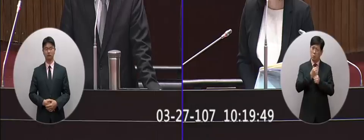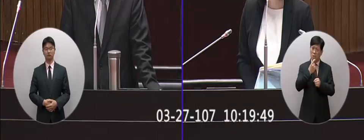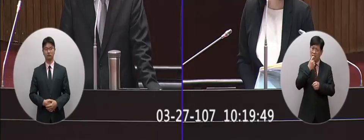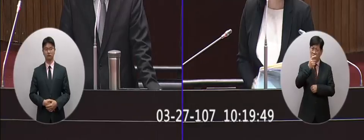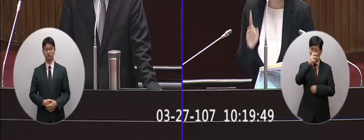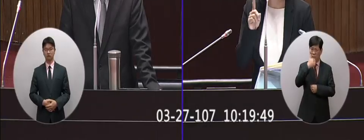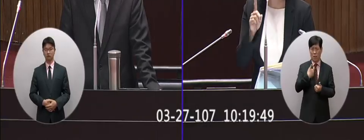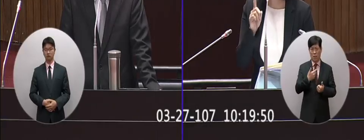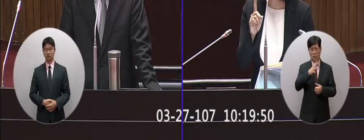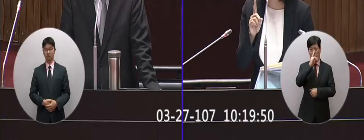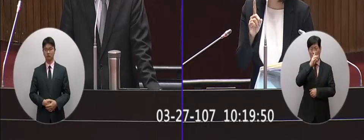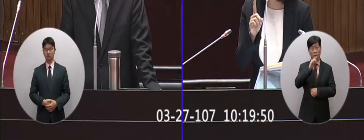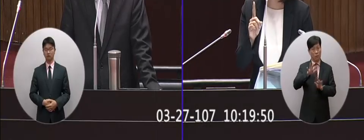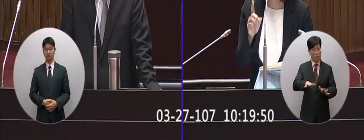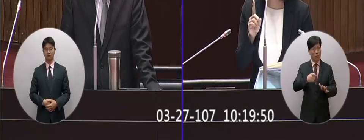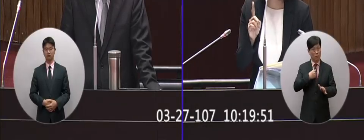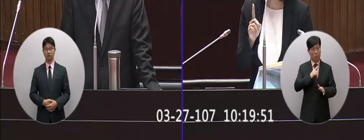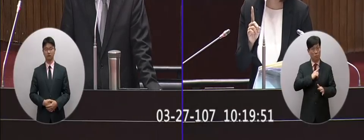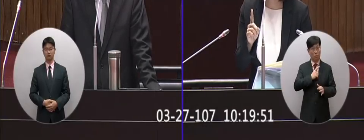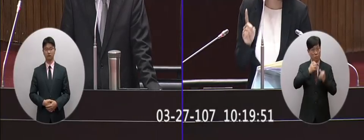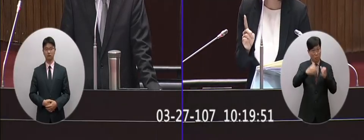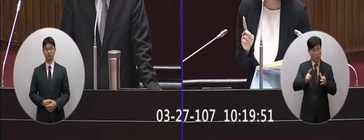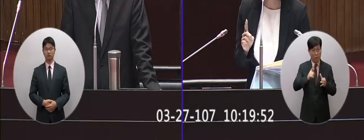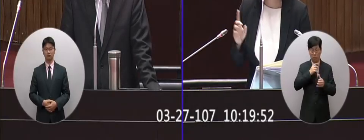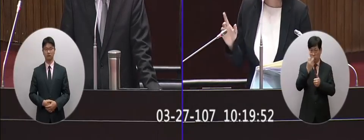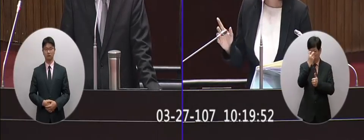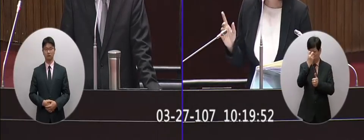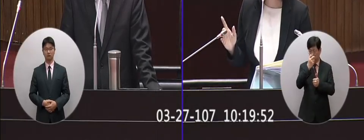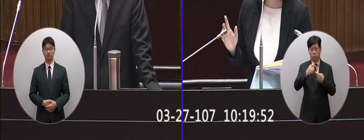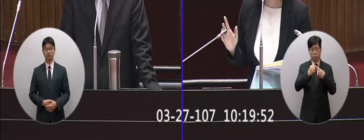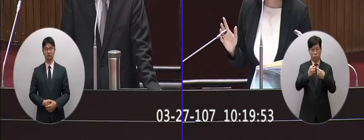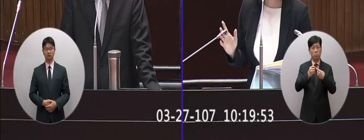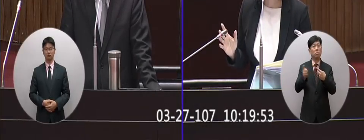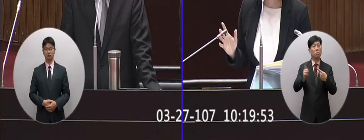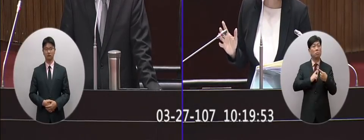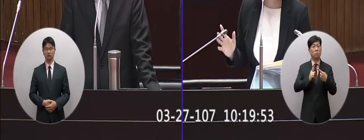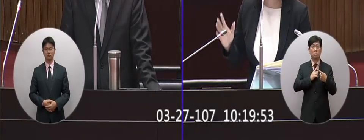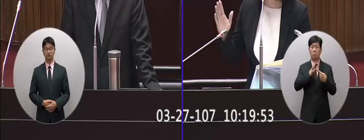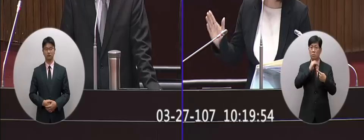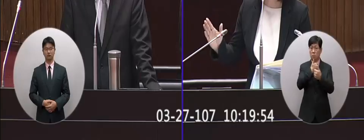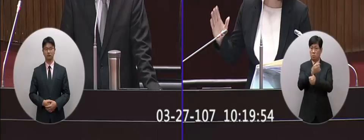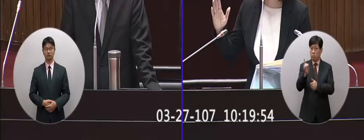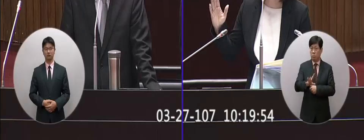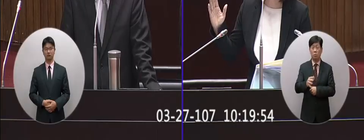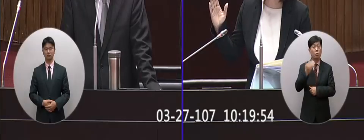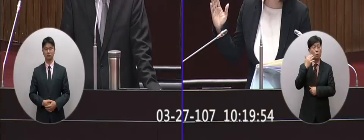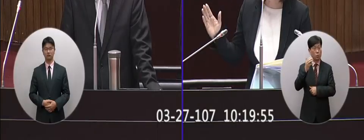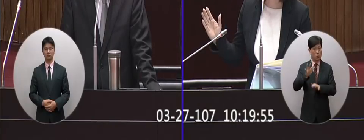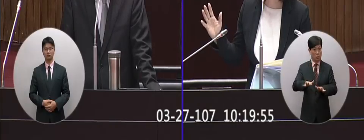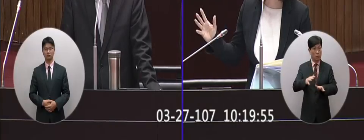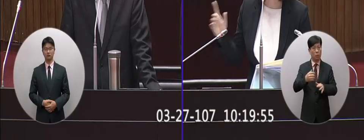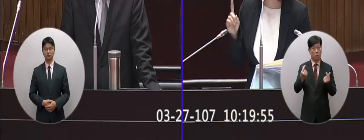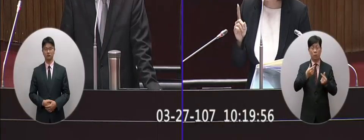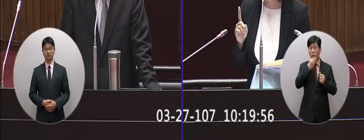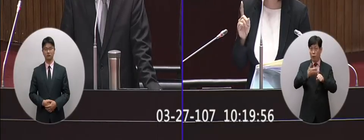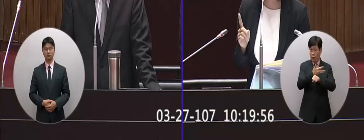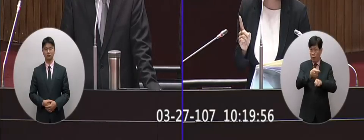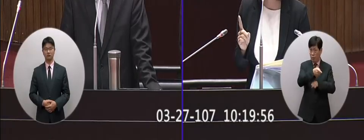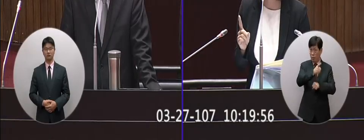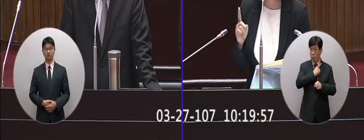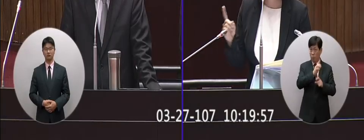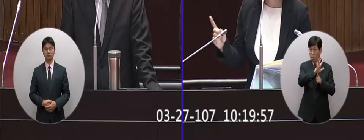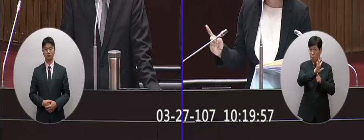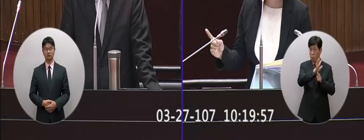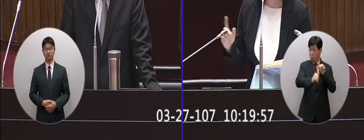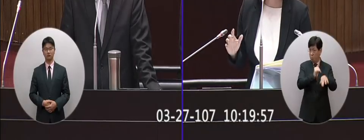鼠呢？ 哦， 今天我们要做的就是检视，第一，他没有任何的时机。如果他今天在福岛的这个